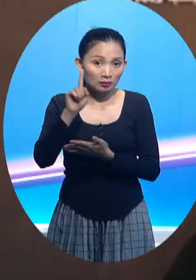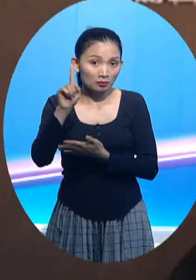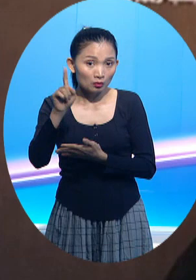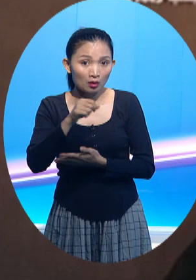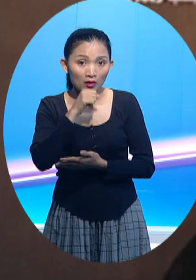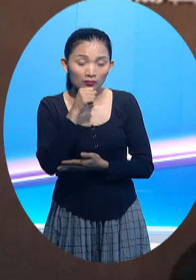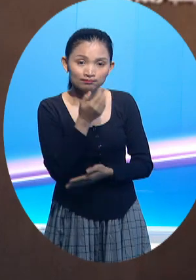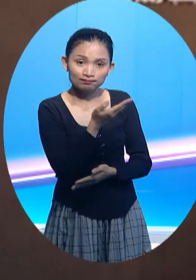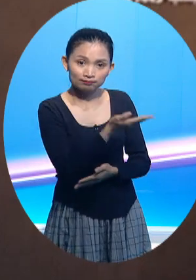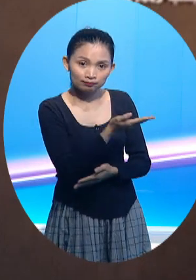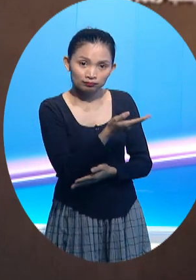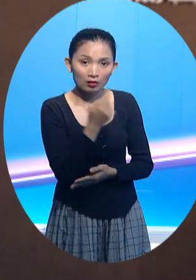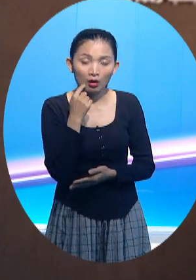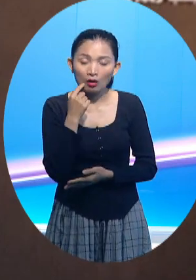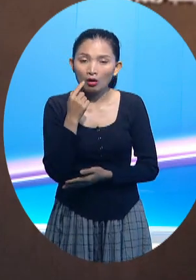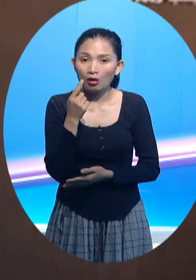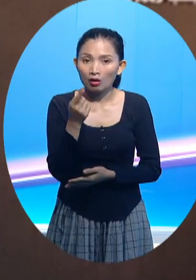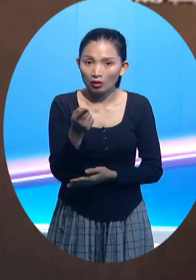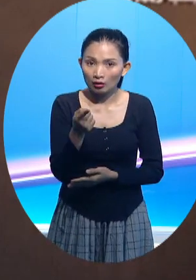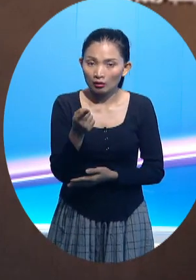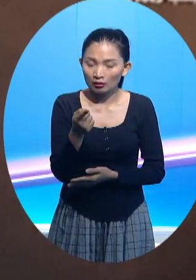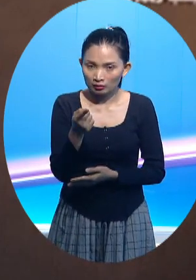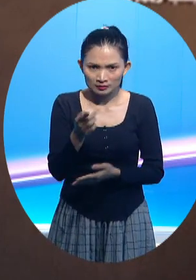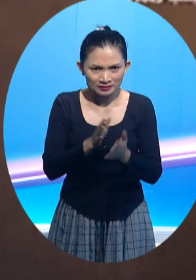Hassan Nasrallah tuyên bố nhóm này sẽ không ngừng